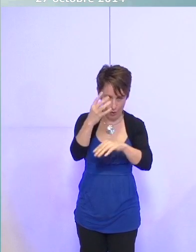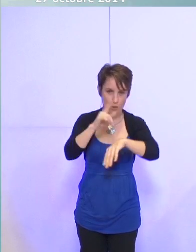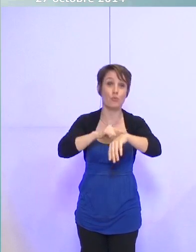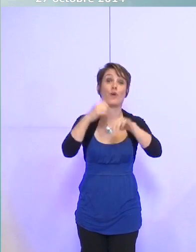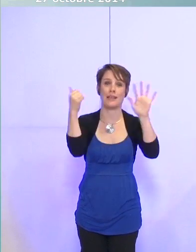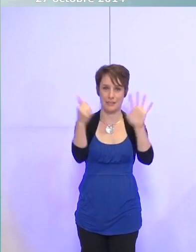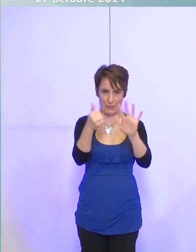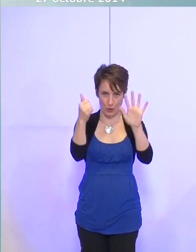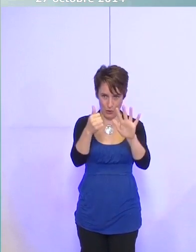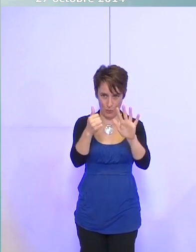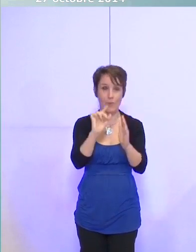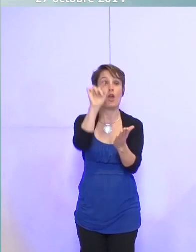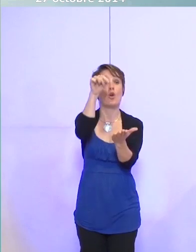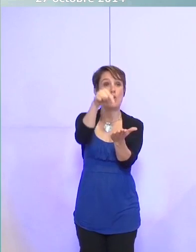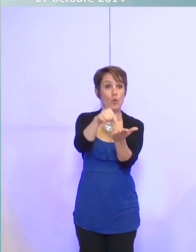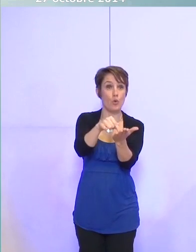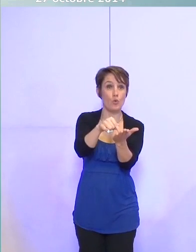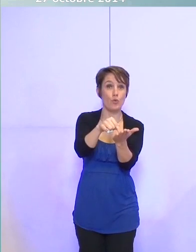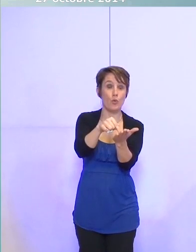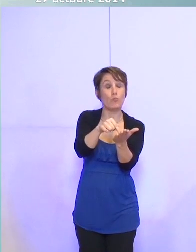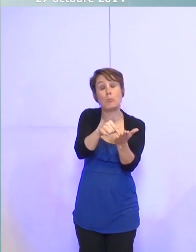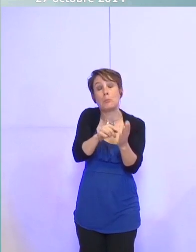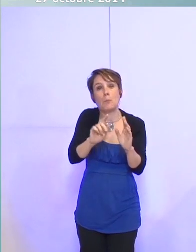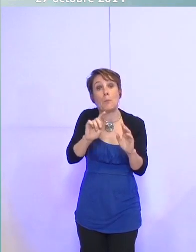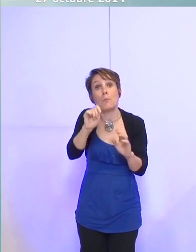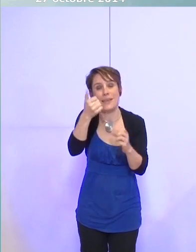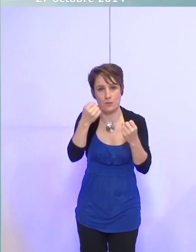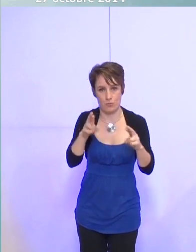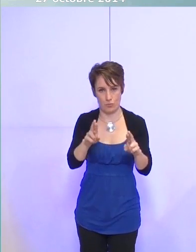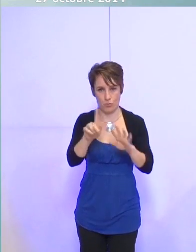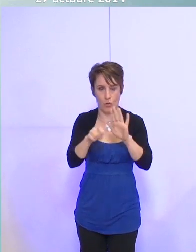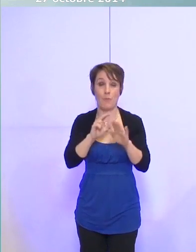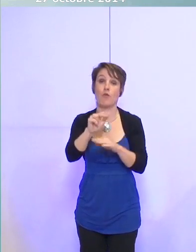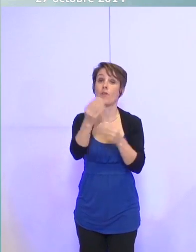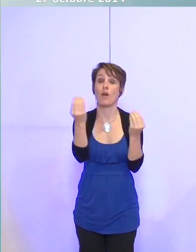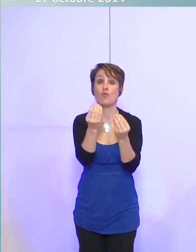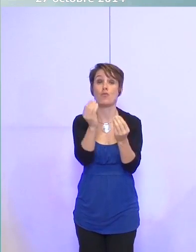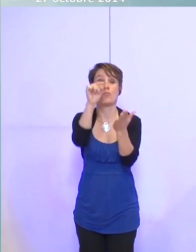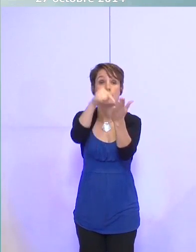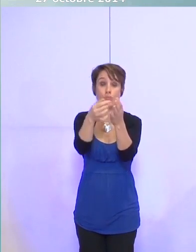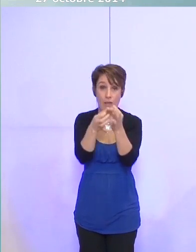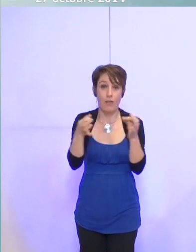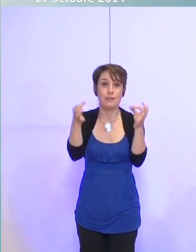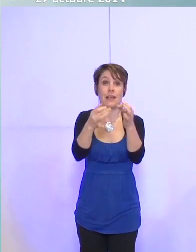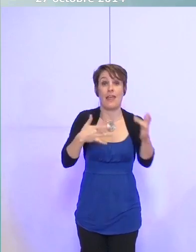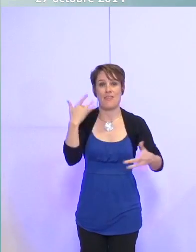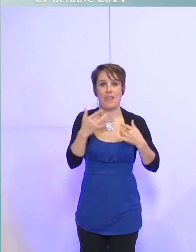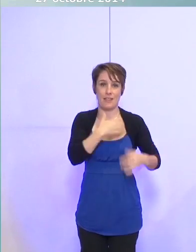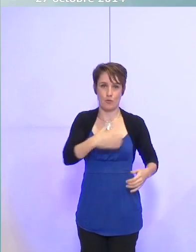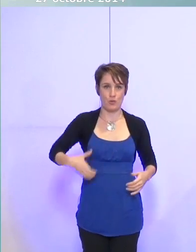18h. Le lieu est quasi sûr, mais ce serait le théâtre municipal de la ville de Grenoble. Voilà,